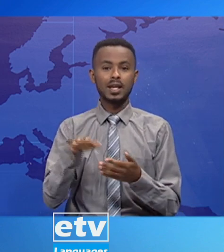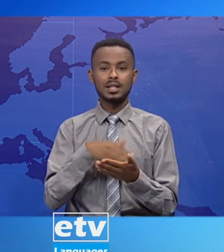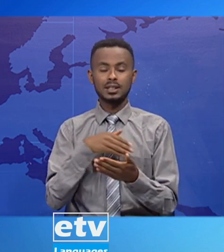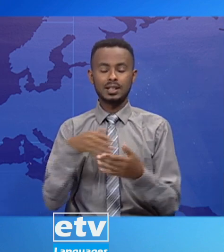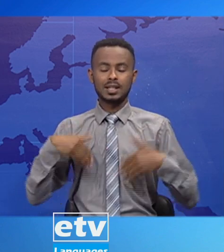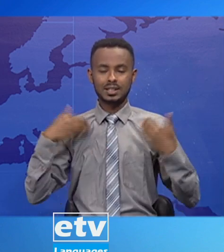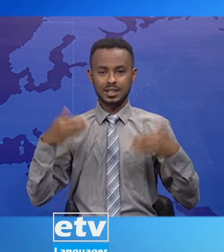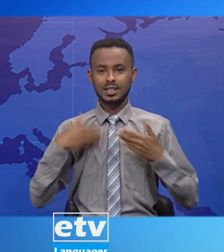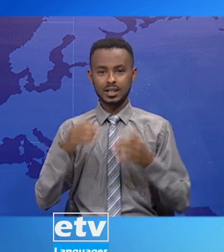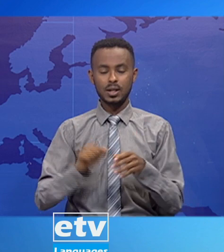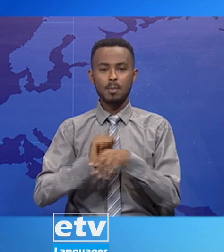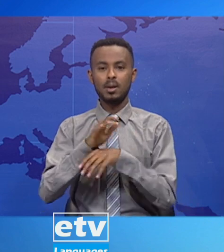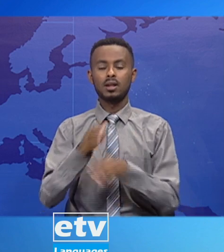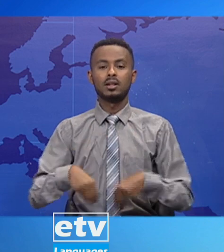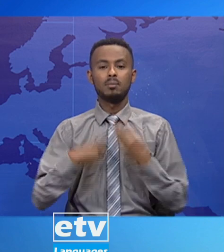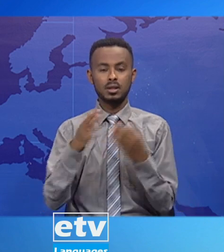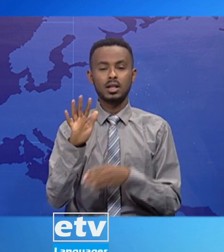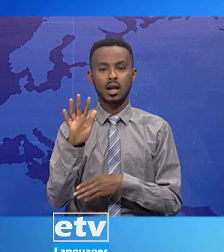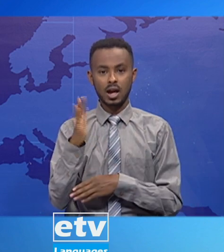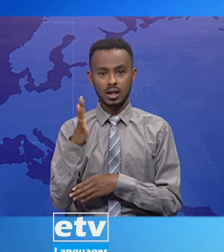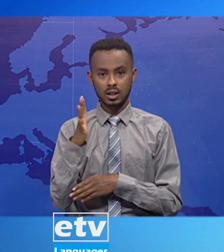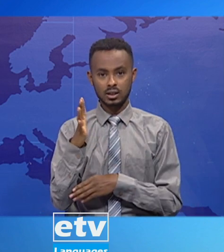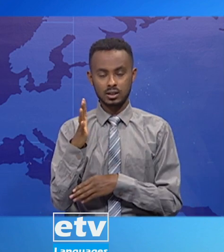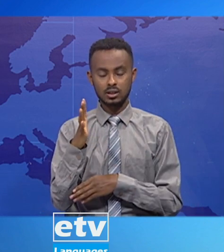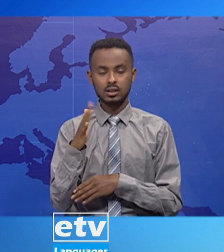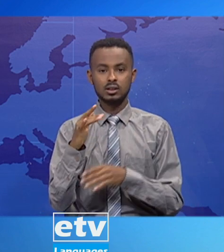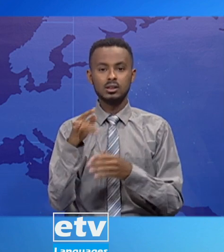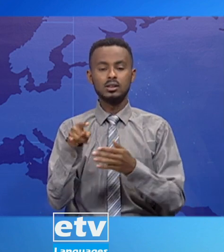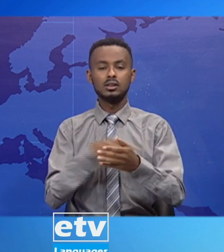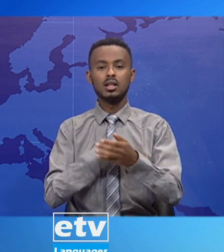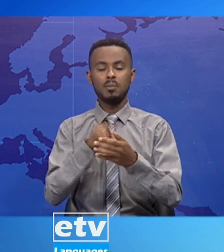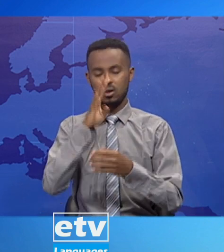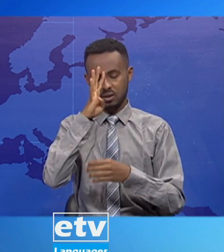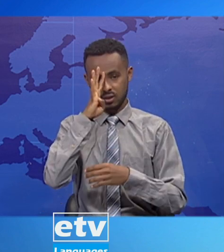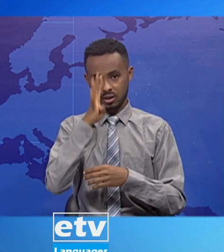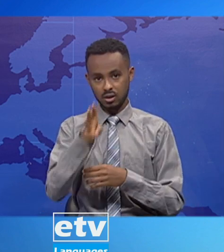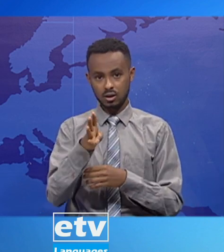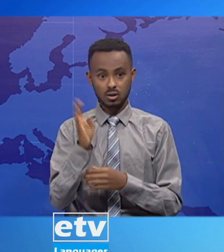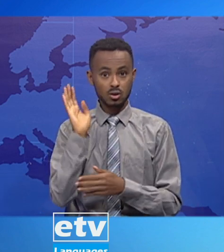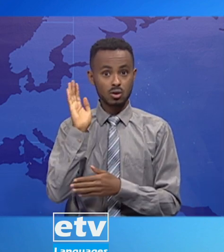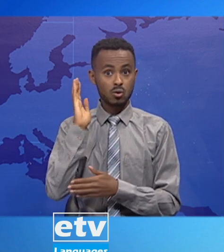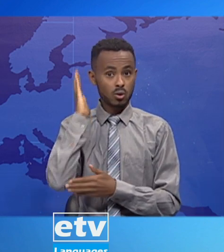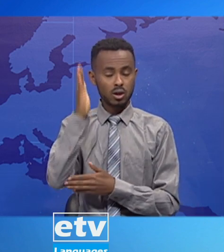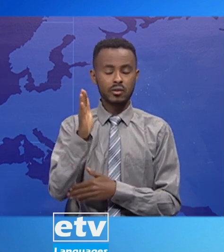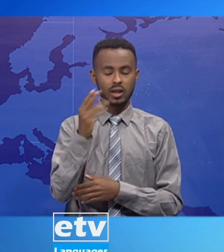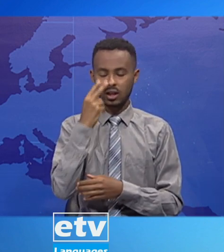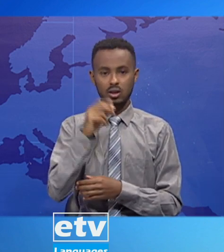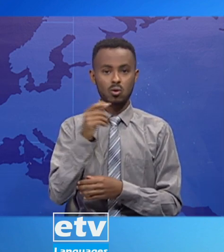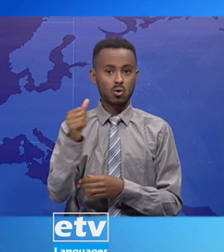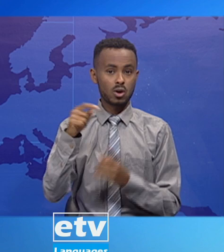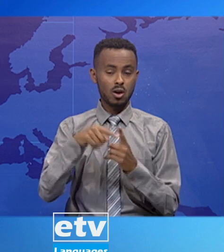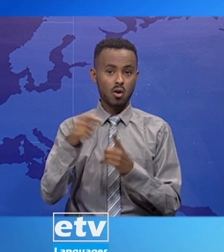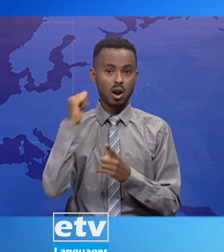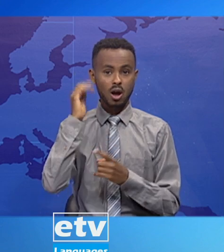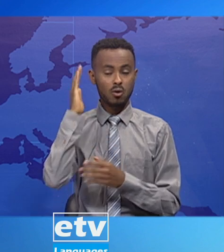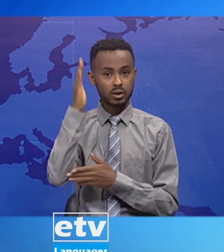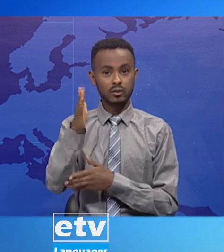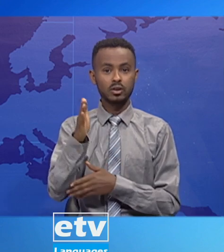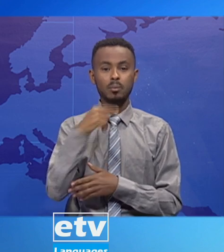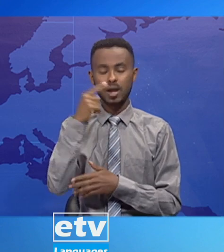ያስደሰተ መልእክት የሚሰጥ አይነት ዜማ ነው የተፈጠረለት። ወደፊት አትይ ወደኋላ ወይም